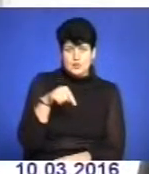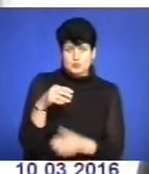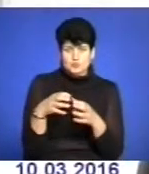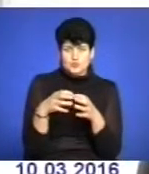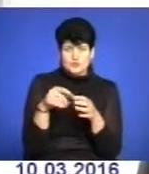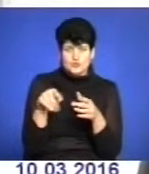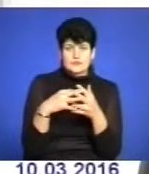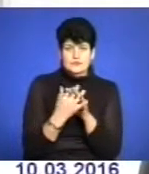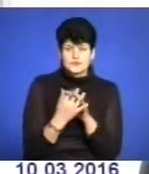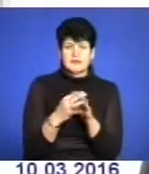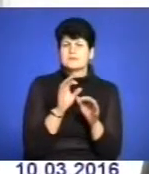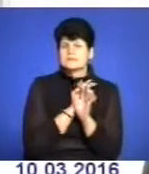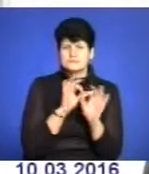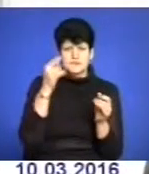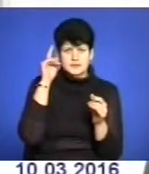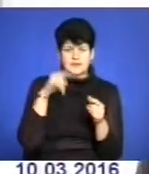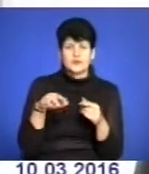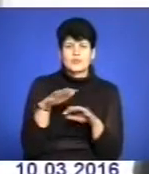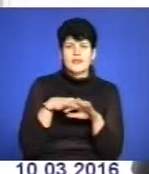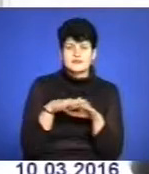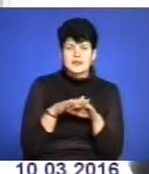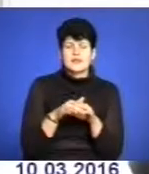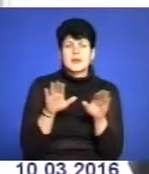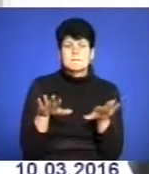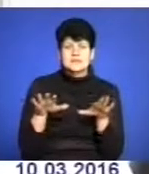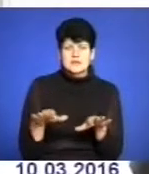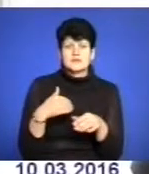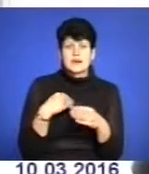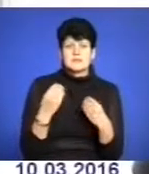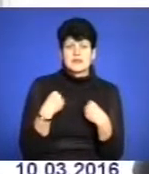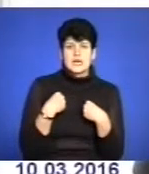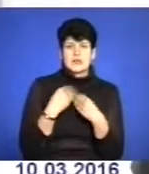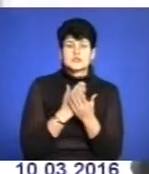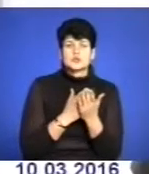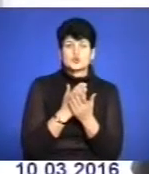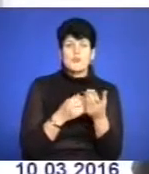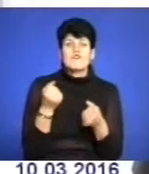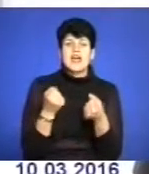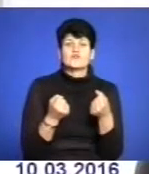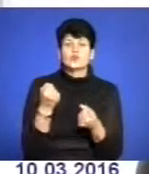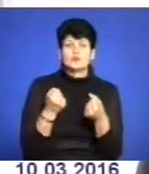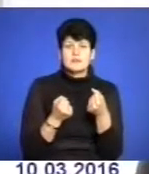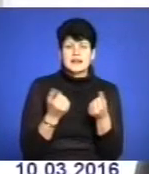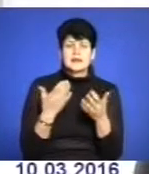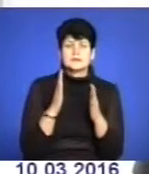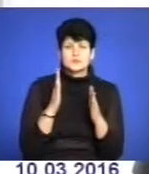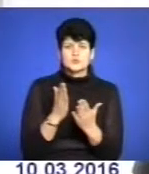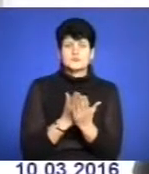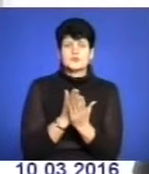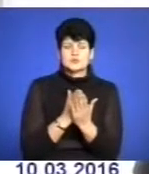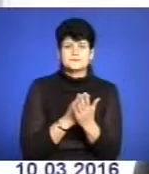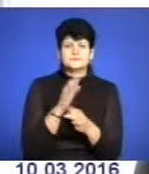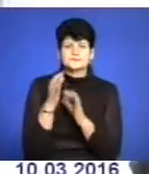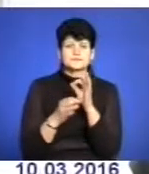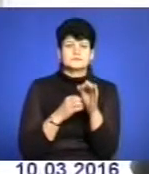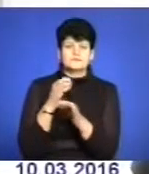Добре знаю населення, добре знаю місцевість. На даний час нам дали службовий автомобіль, яким ми будемо нести службу